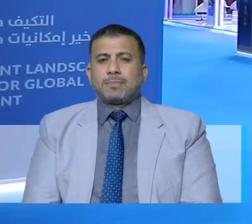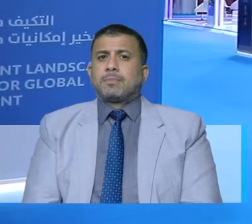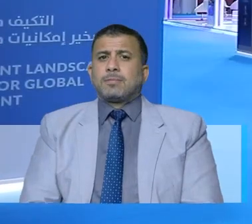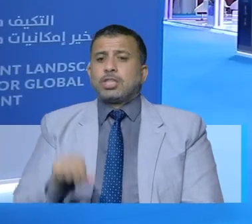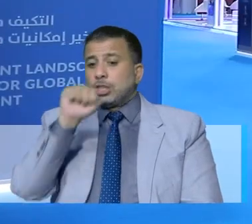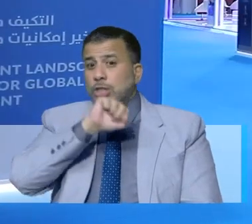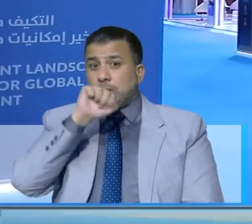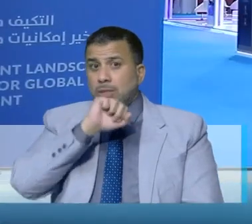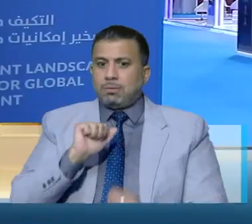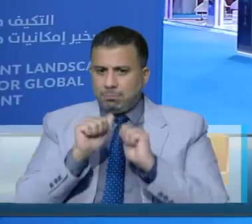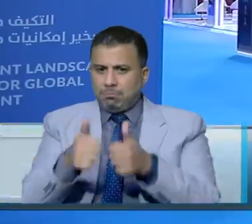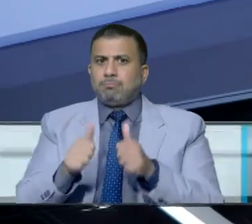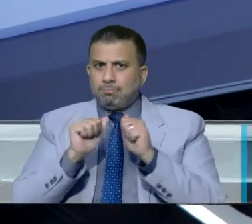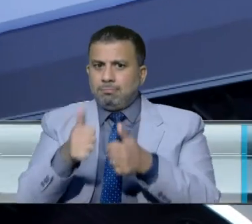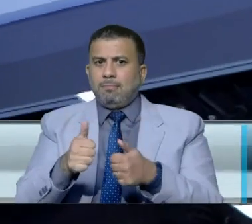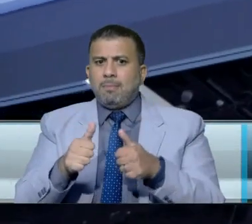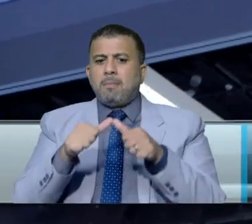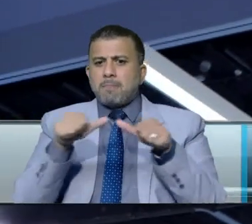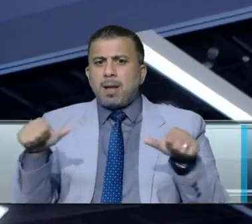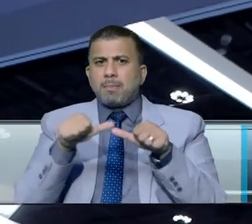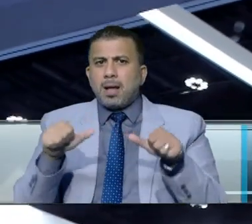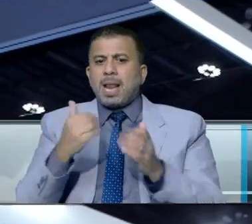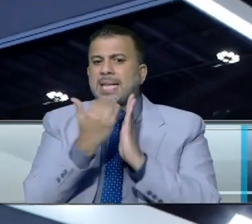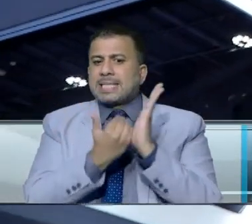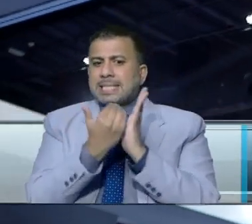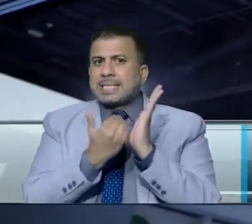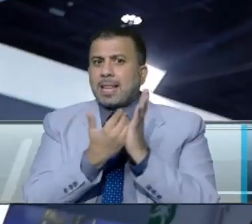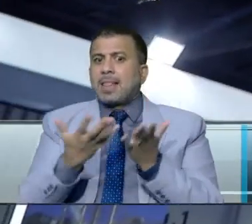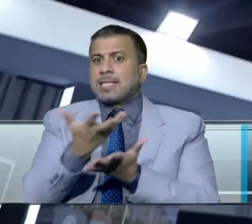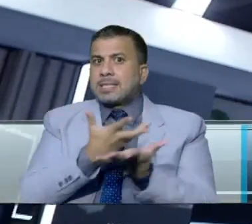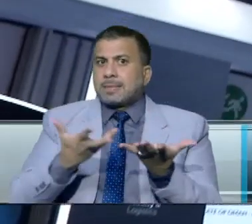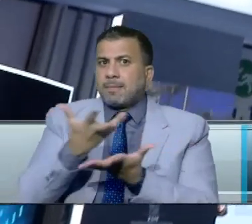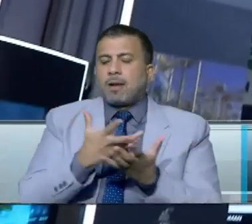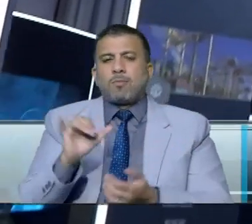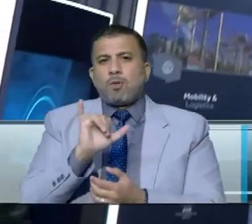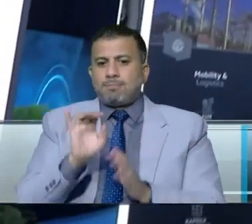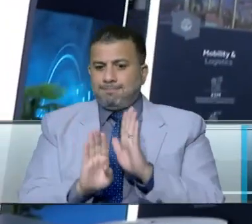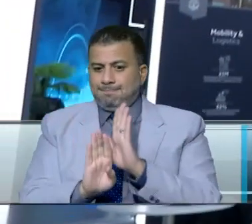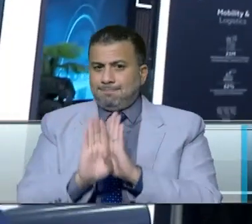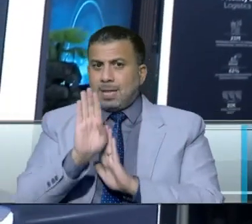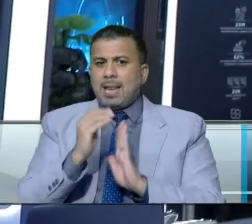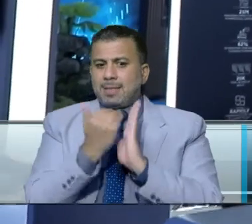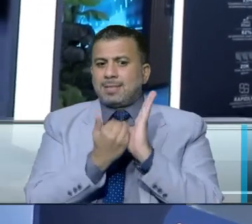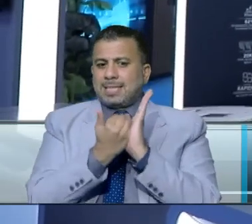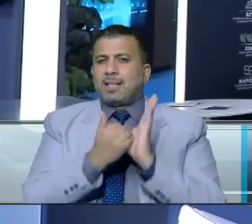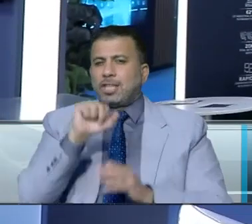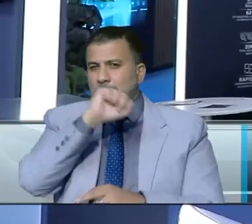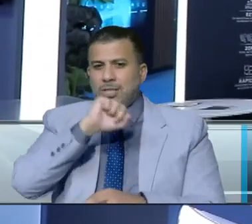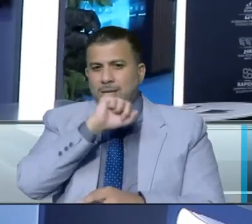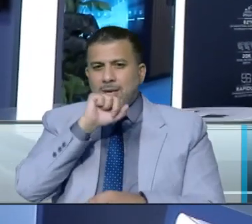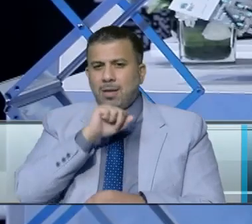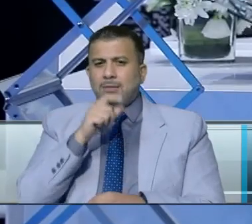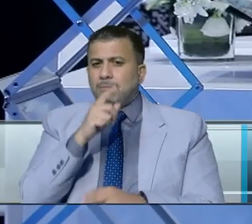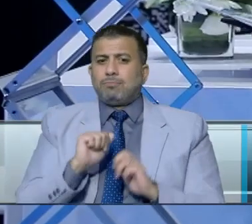تحرص الشارقة على الحضور في مختلف المحافل الاقتصادية التي تدفع عجلة اقتصاد الإمارة، وهذا ما